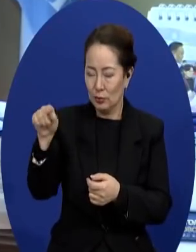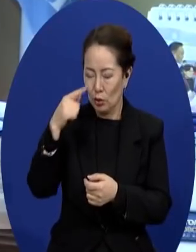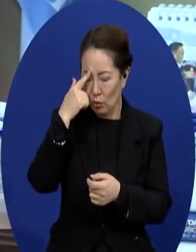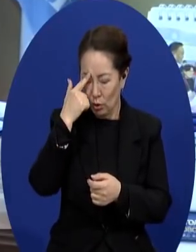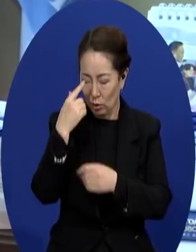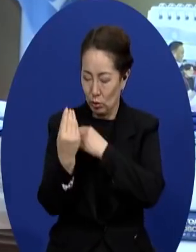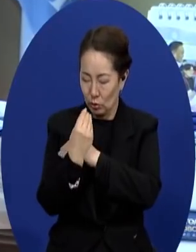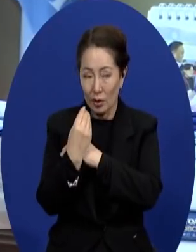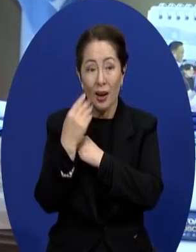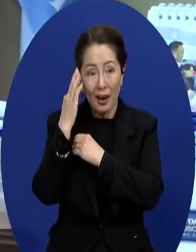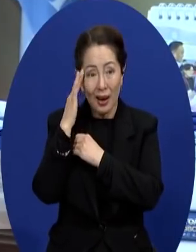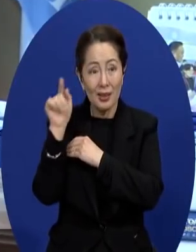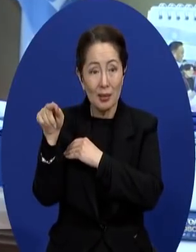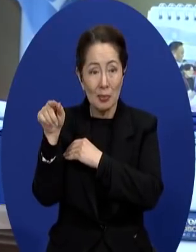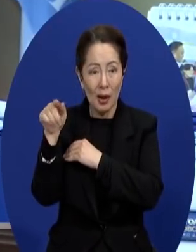хүүхдүүдийн хувьд